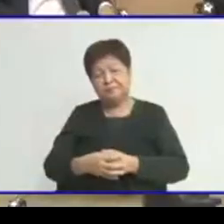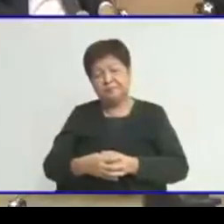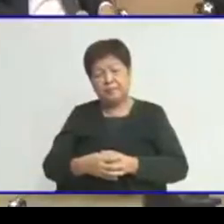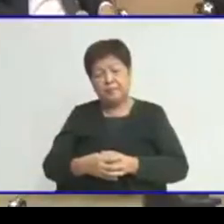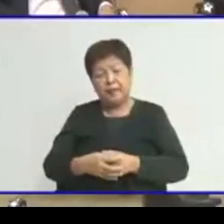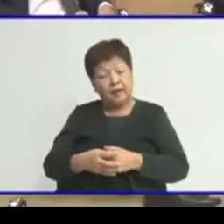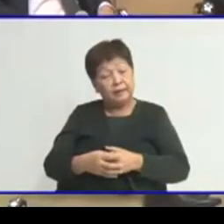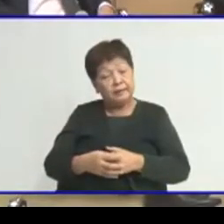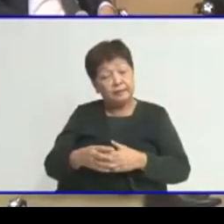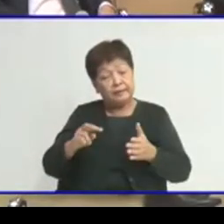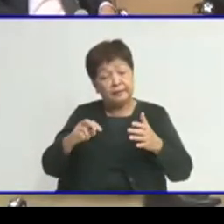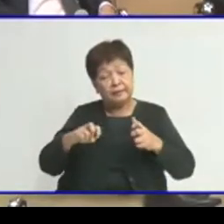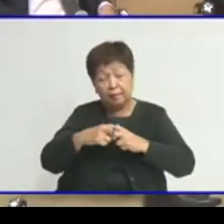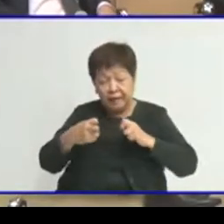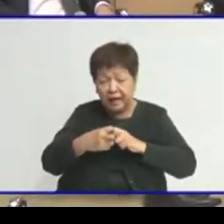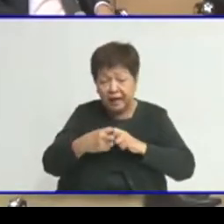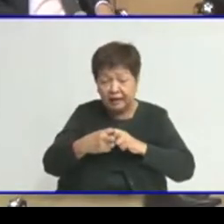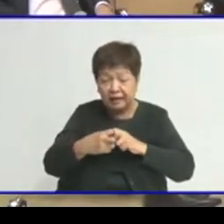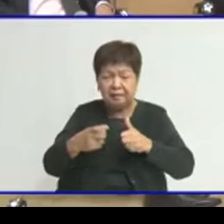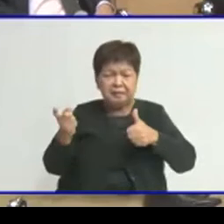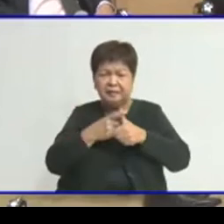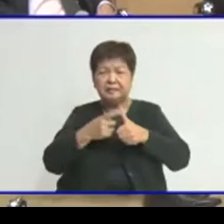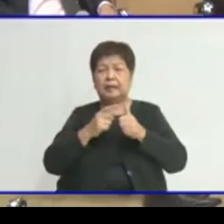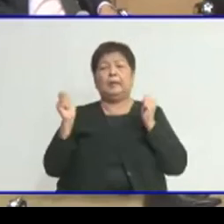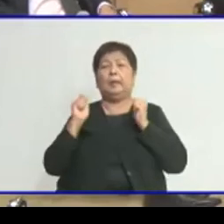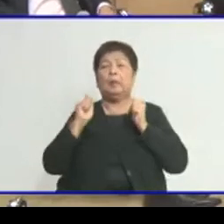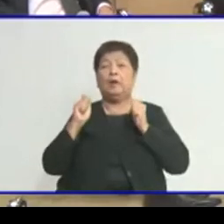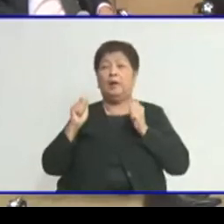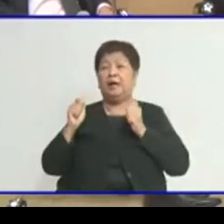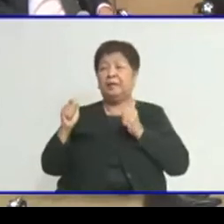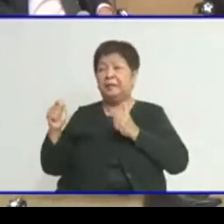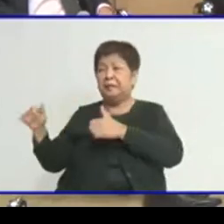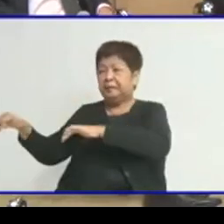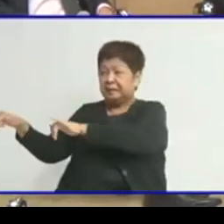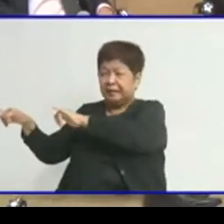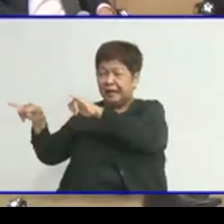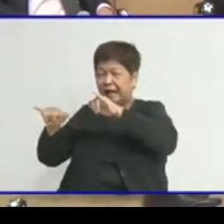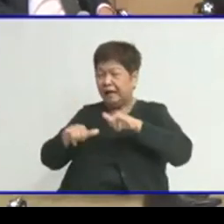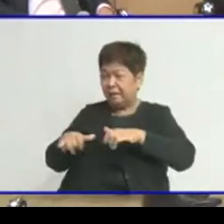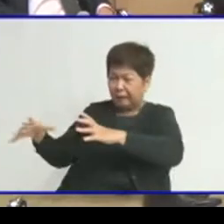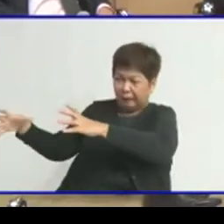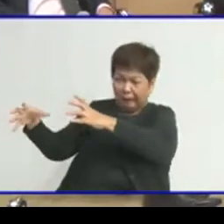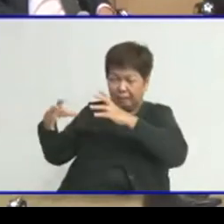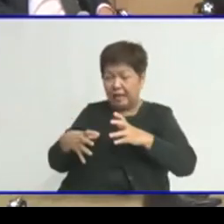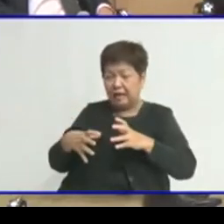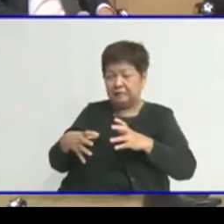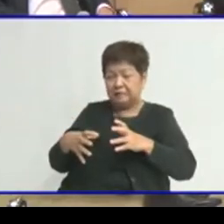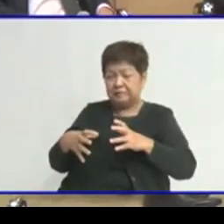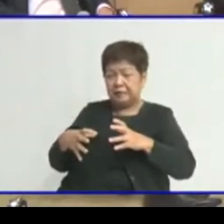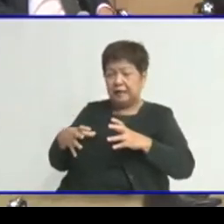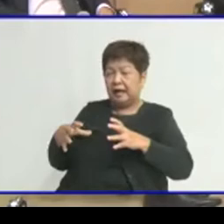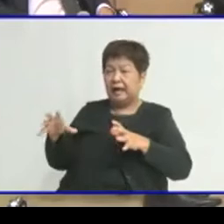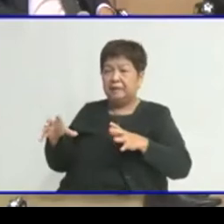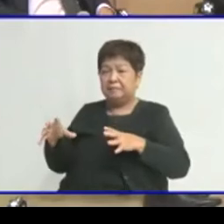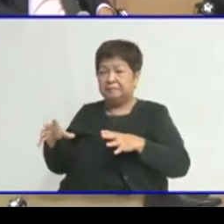างคนเหล่านี้อาจจะเข้ามาเพื่อแย่งงานหรืออาจจะมีข้อถกเถียงข้อขัดแย้งในแง่ของวัฒนธรรมการปรับตัวเข้าสู่สังคม